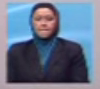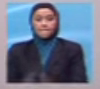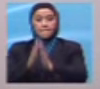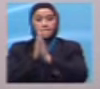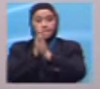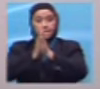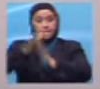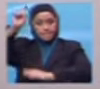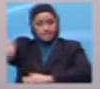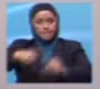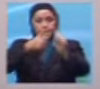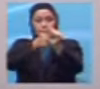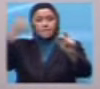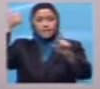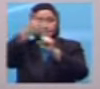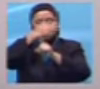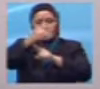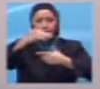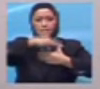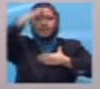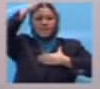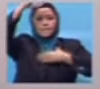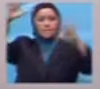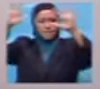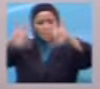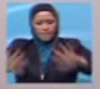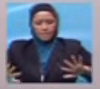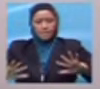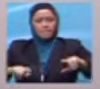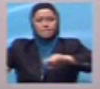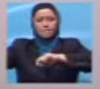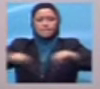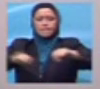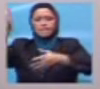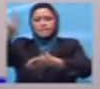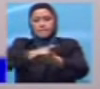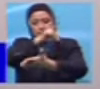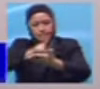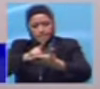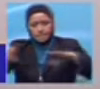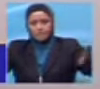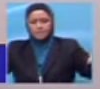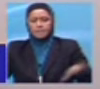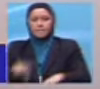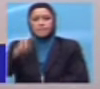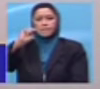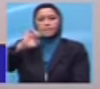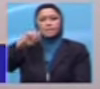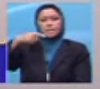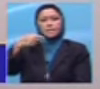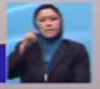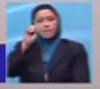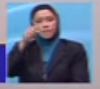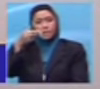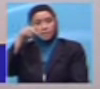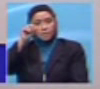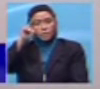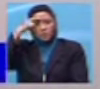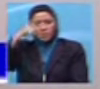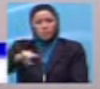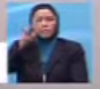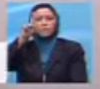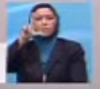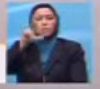Myanmar harus mematuhi peraturan dan semangat ASEAN. Tindakan diskriminasi yang diamalkan Nabi Tau terhadap Kuala Lumpur dengan